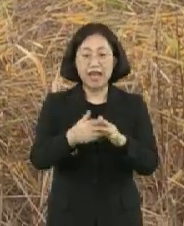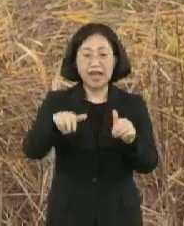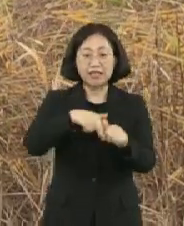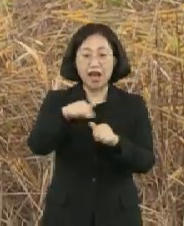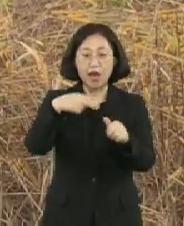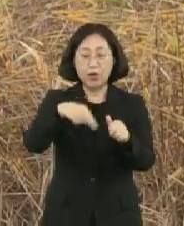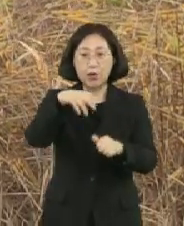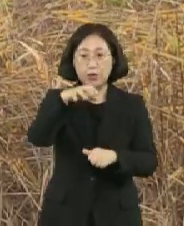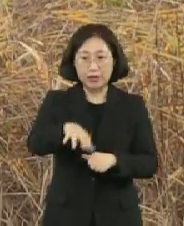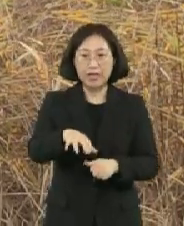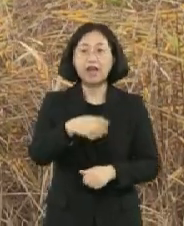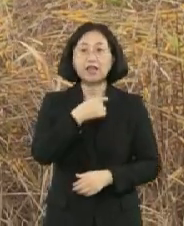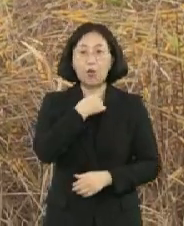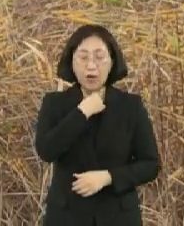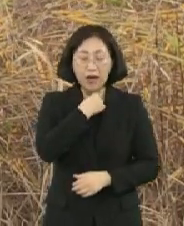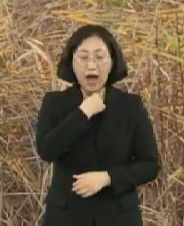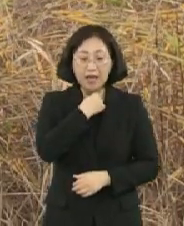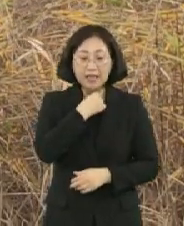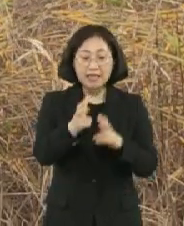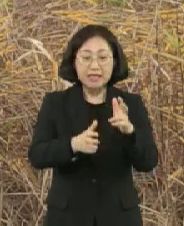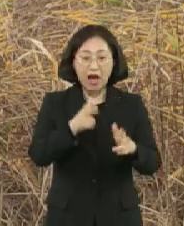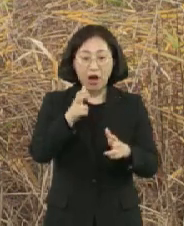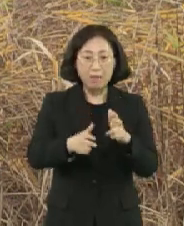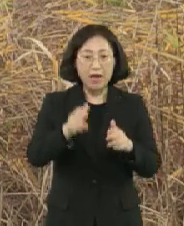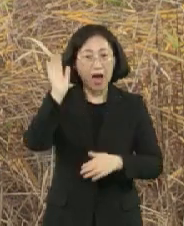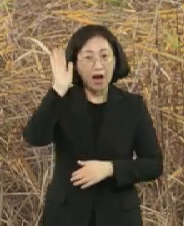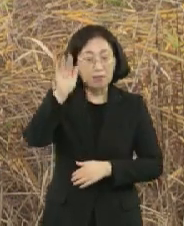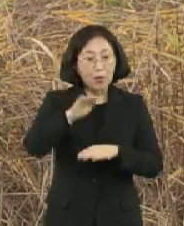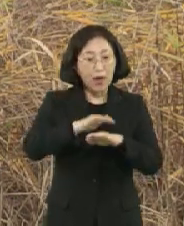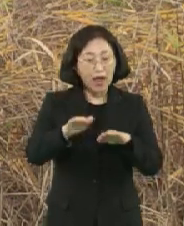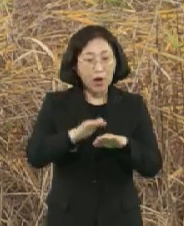꿈꾸는 서천 브라운필드 사업이 앞으로 나아가야 할 바를